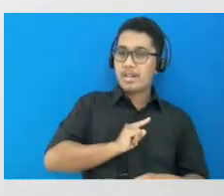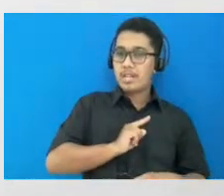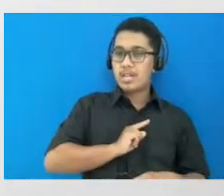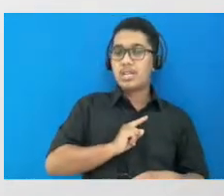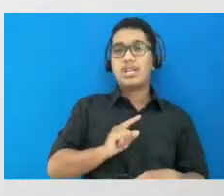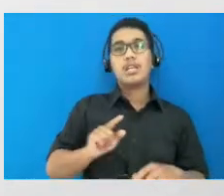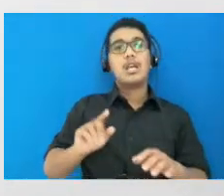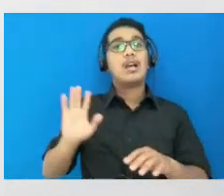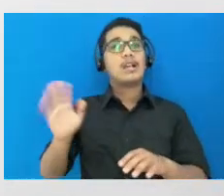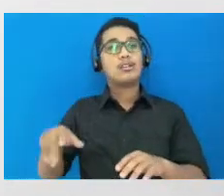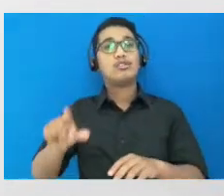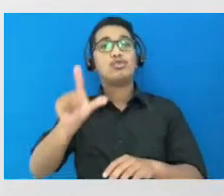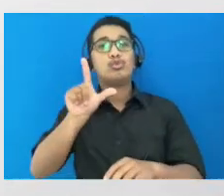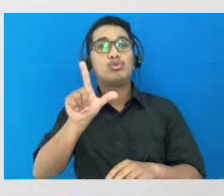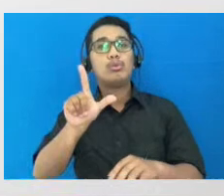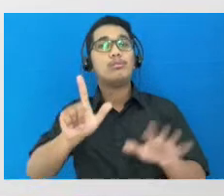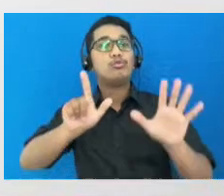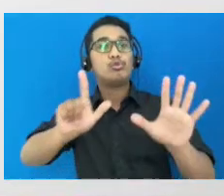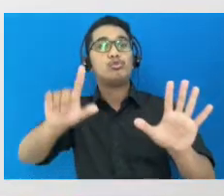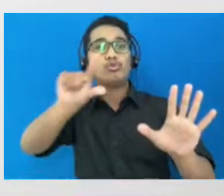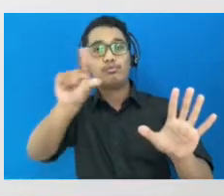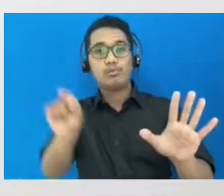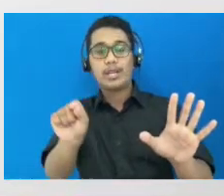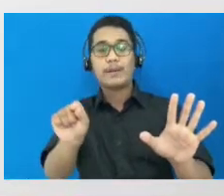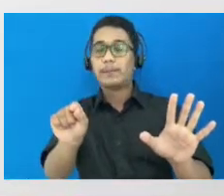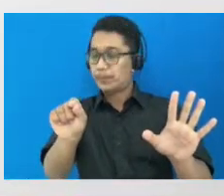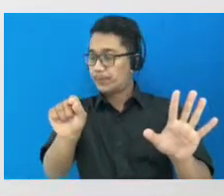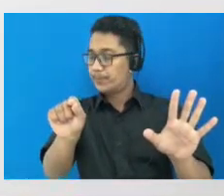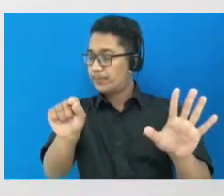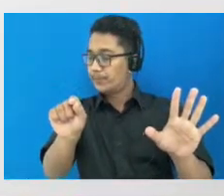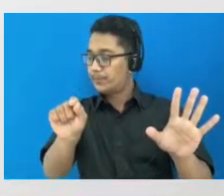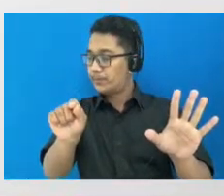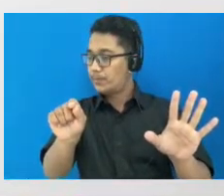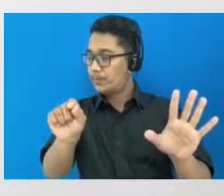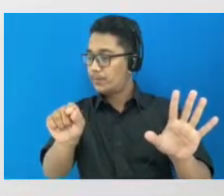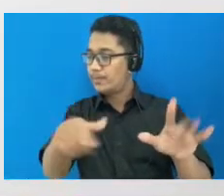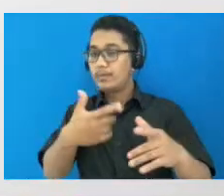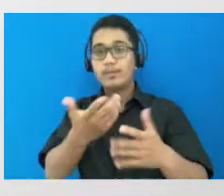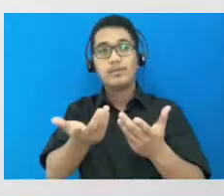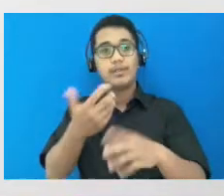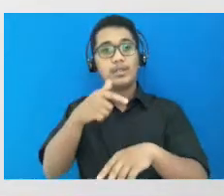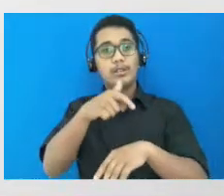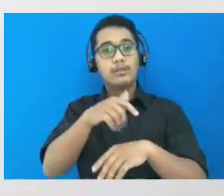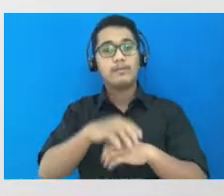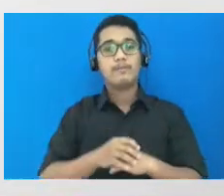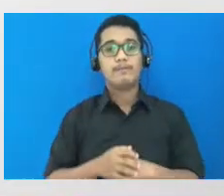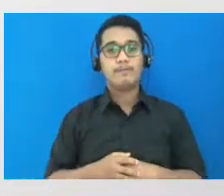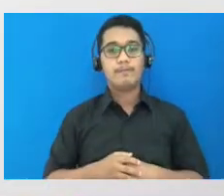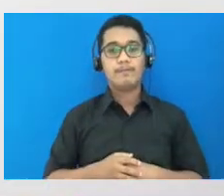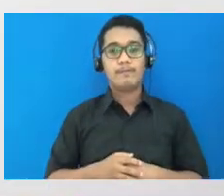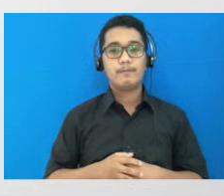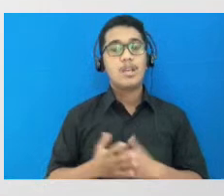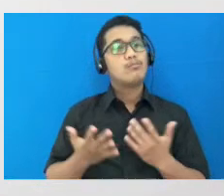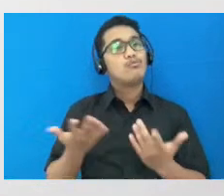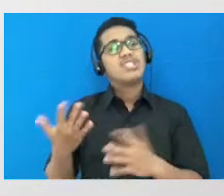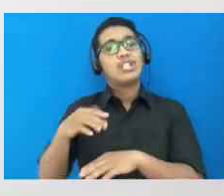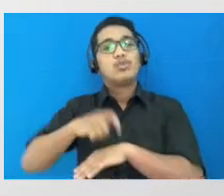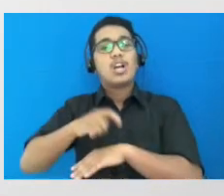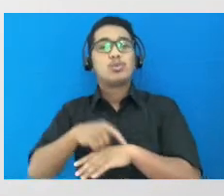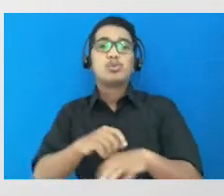tidak reasonable, maka kita akan berikan jangka waktu yang lebih reasonable, misalnya